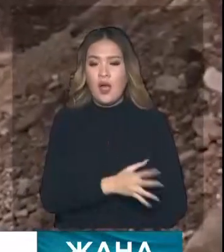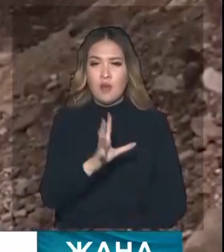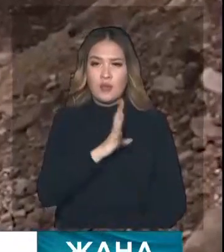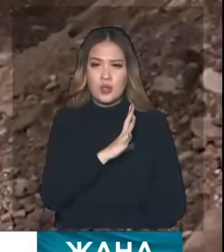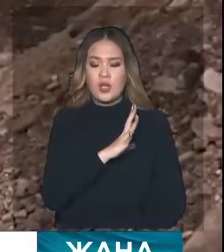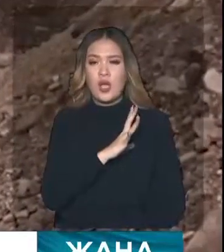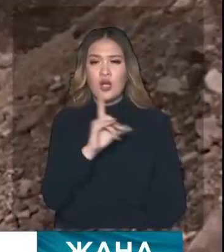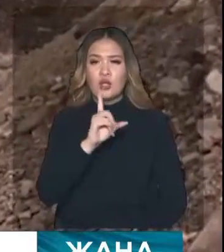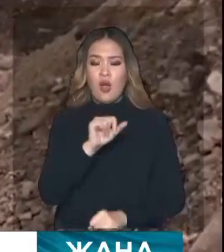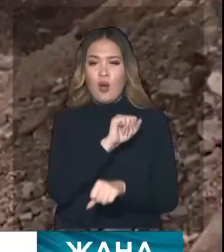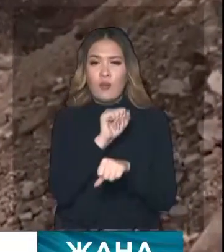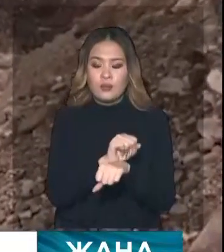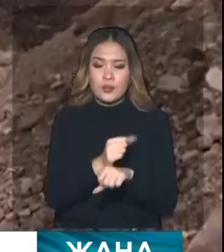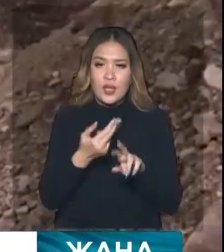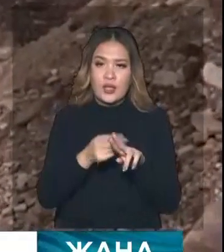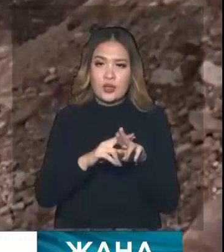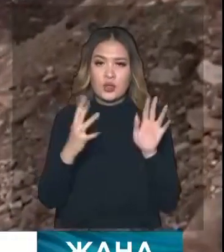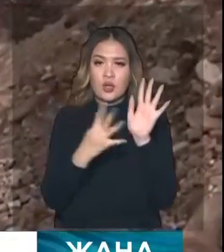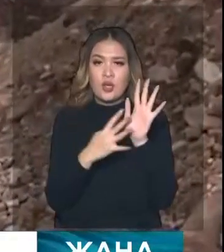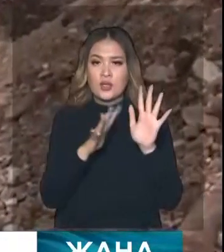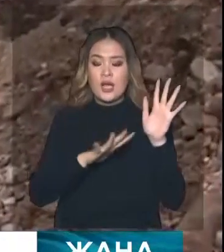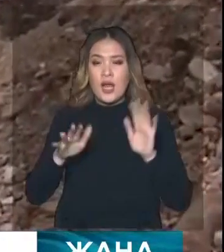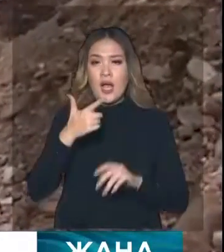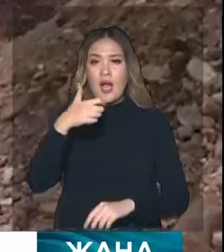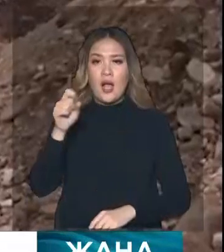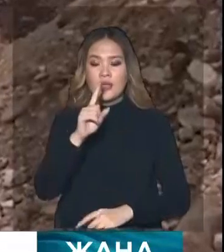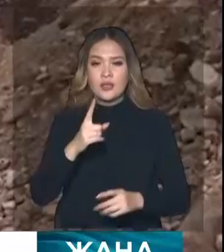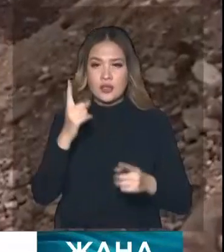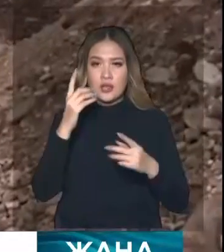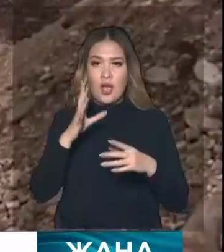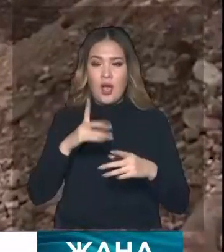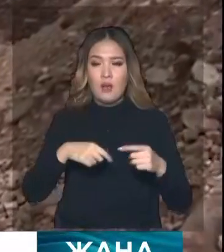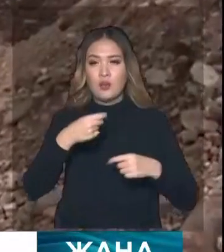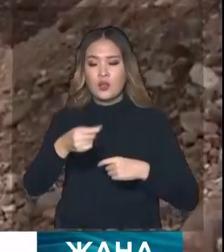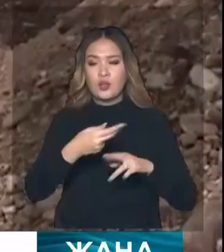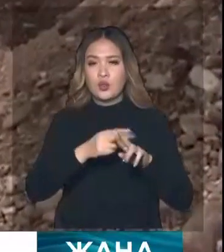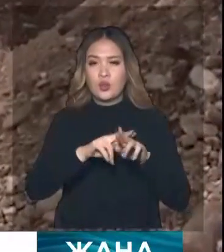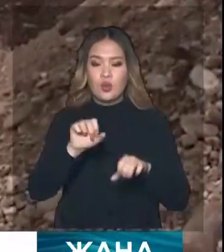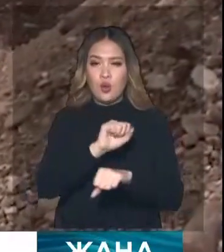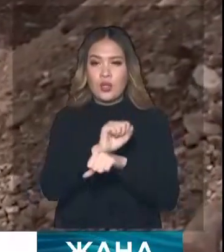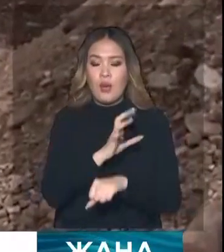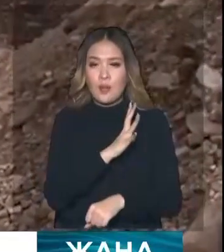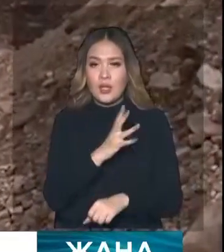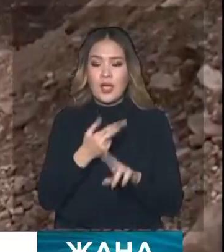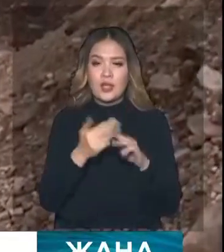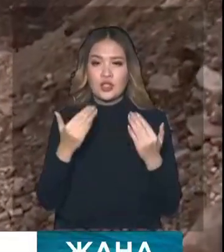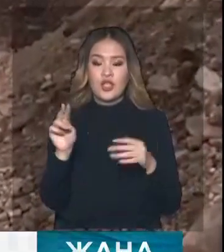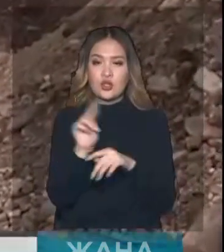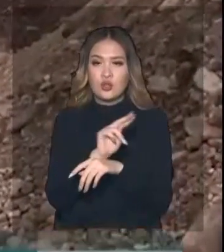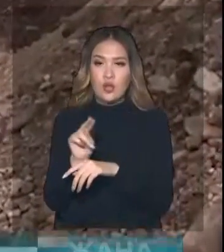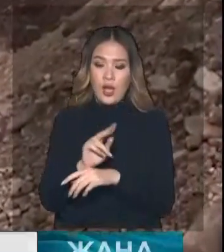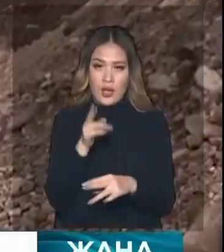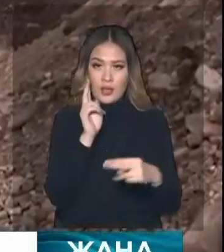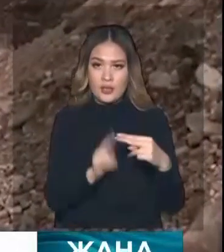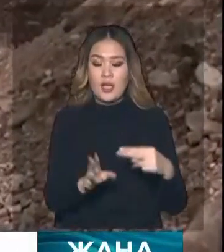анықталды. Зайсан ауданында 9 елді мекенде газ тарату уақытша тоқтатылды. Қазіргі уақытта барлық жөндеу жұмыстары